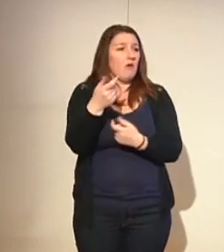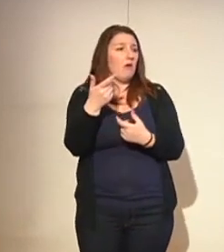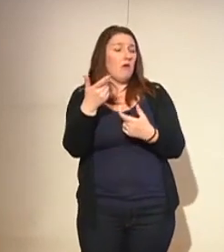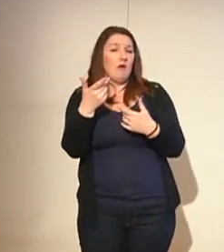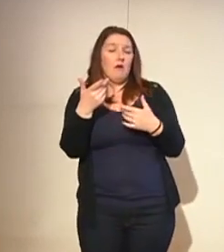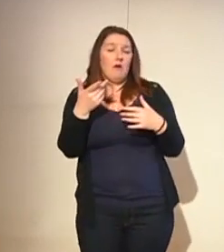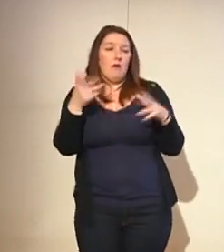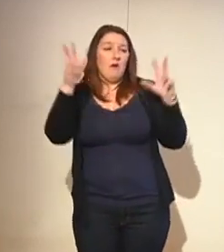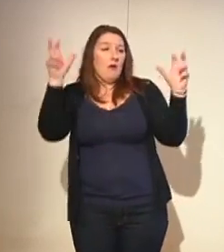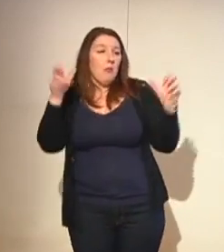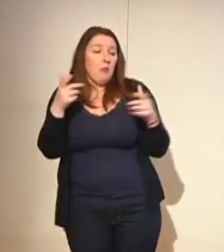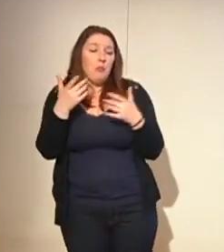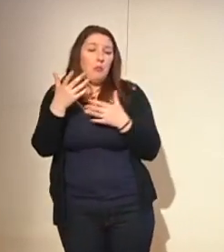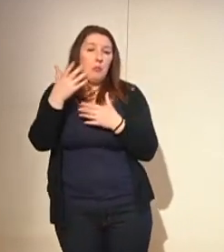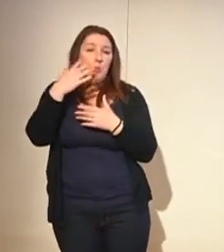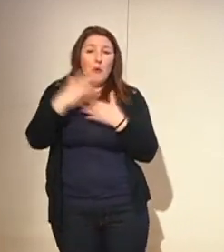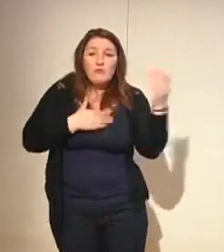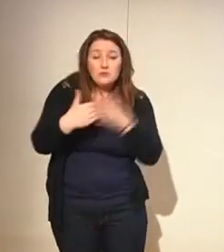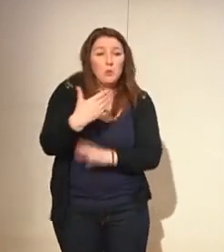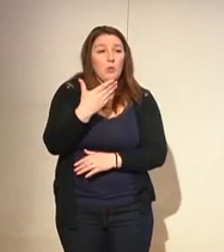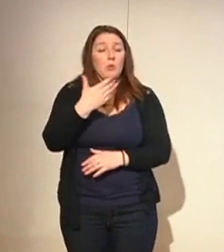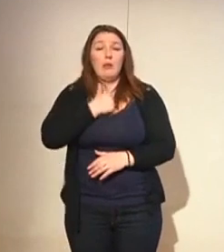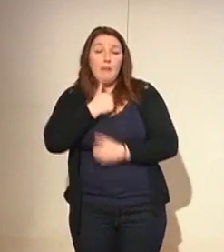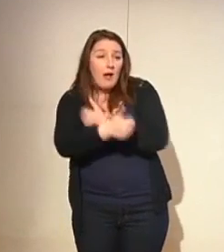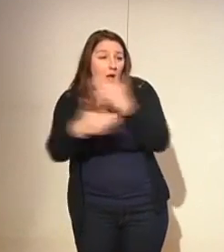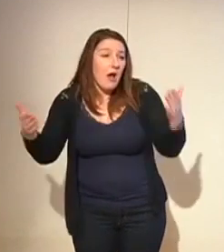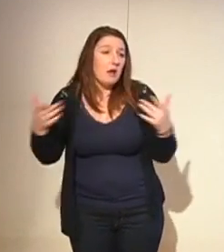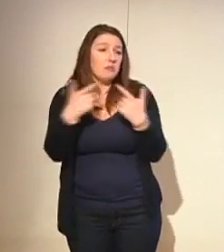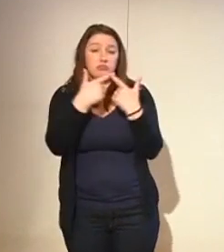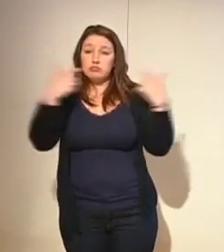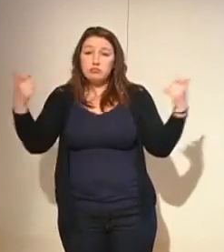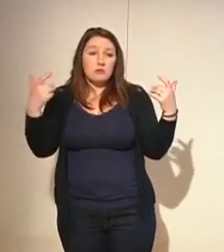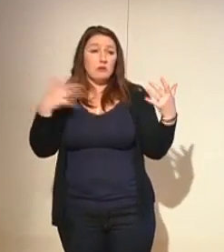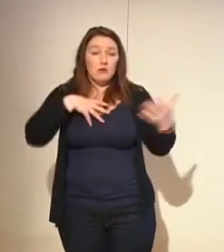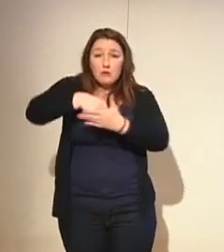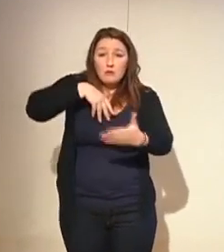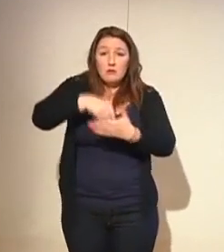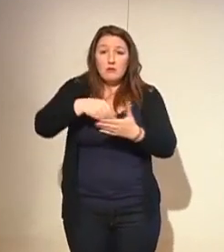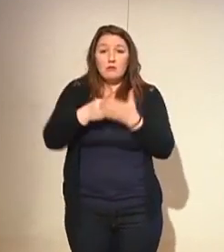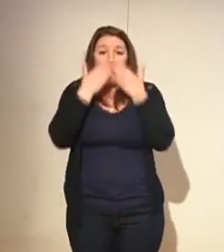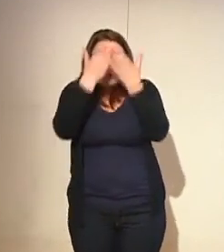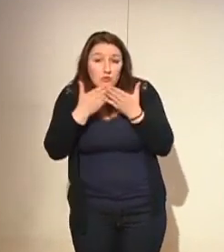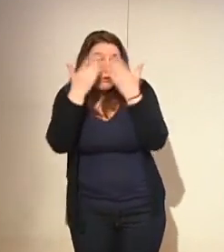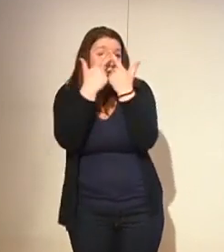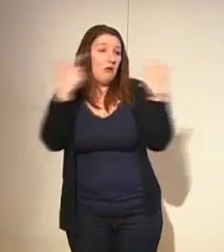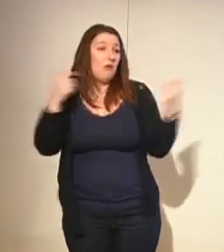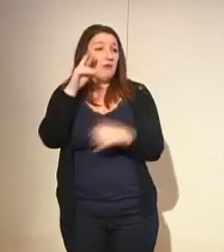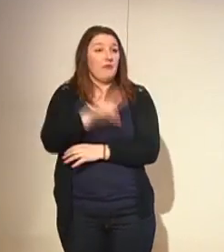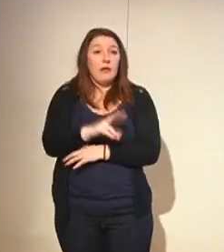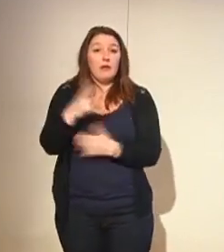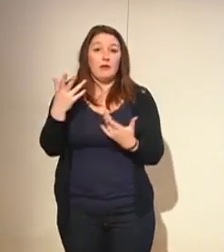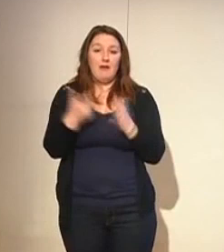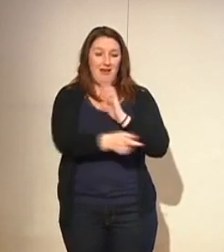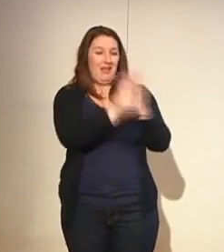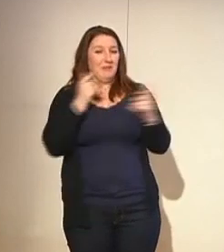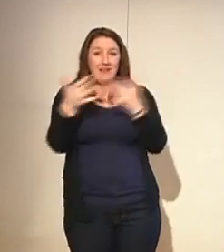d'étudiants ou d'étudiantes bref toutes ces questions doivent être prises en compte lorsque le montant de l'indemnité est calculé c'est ce